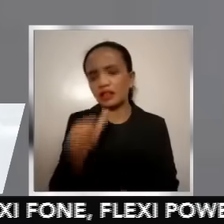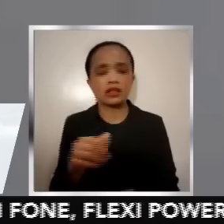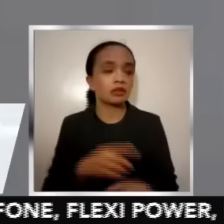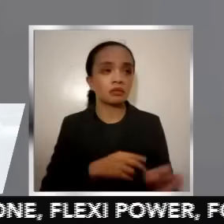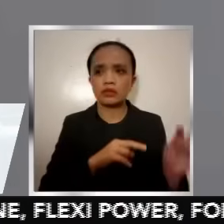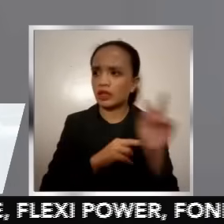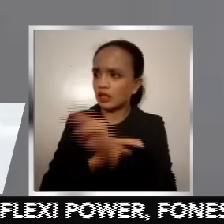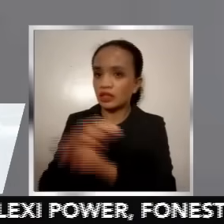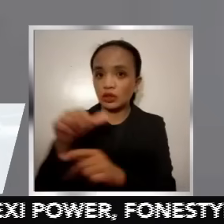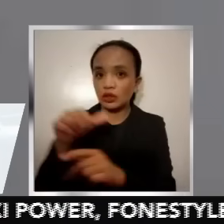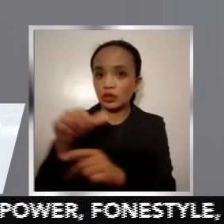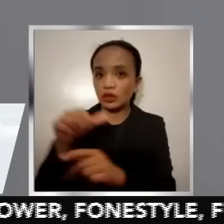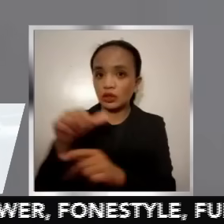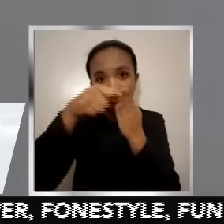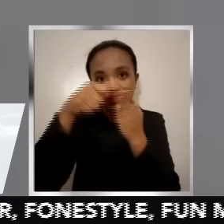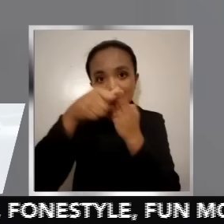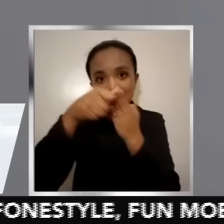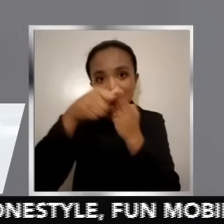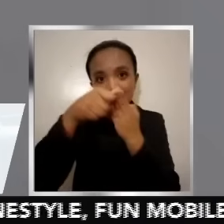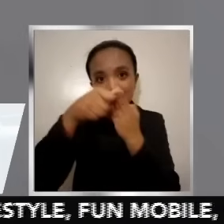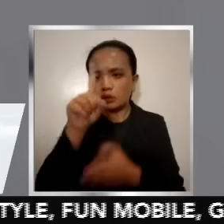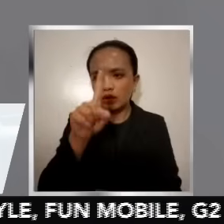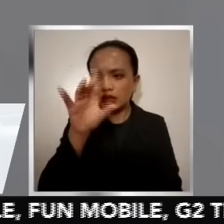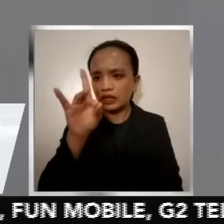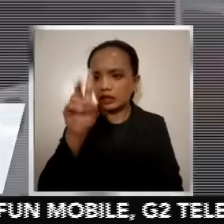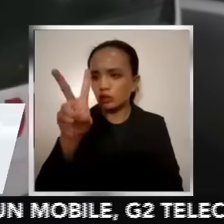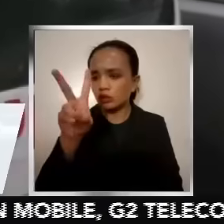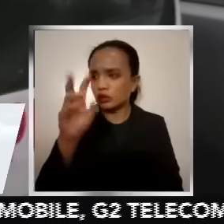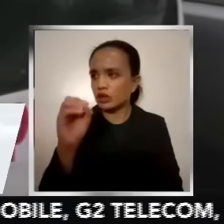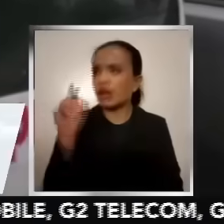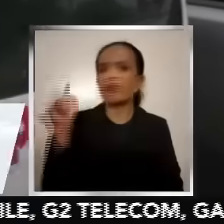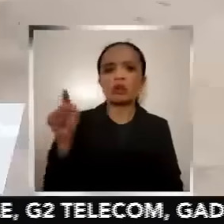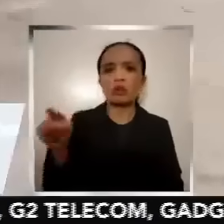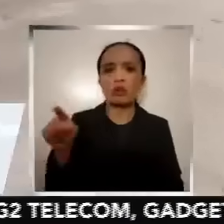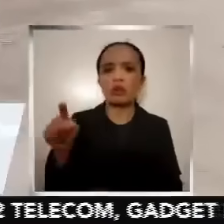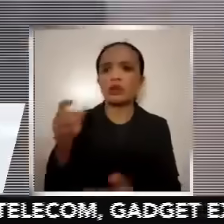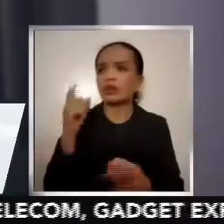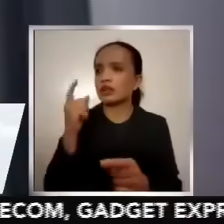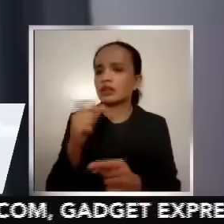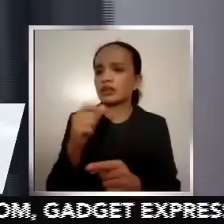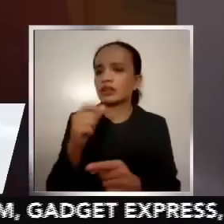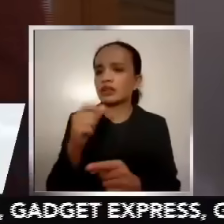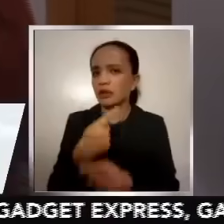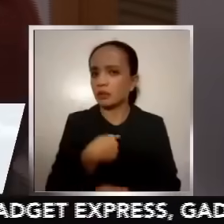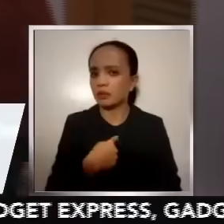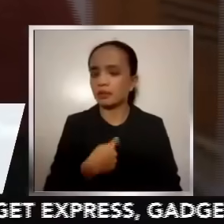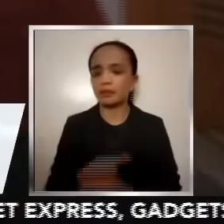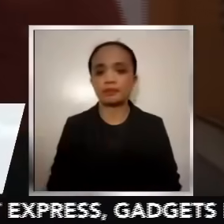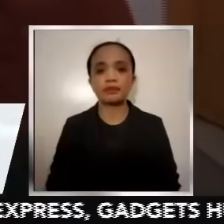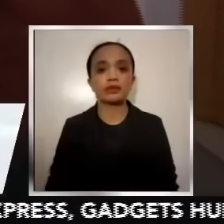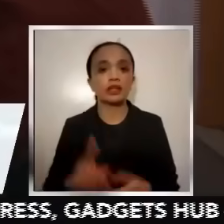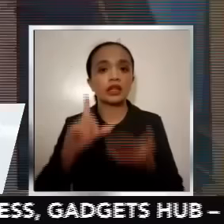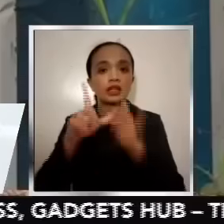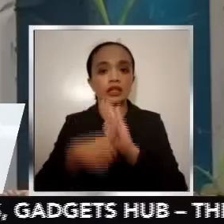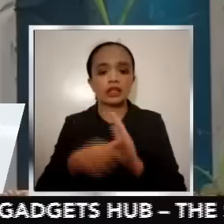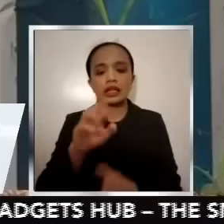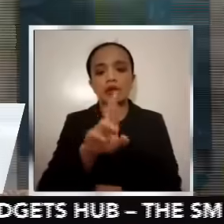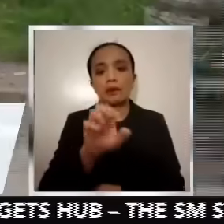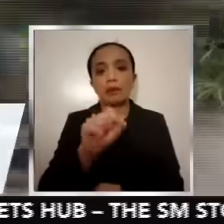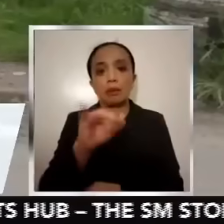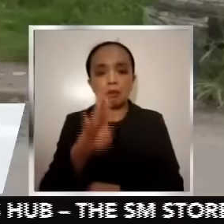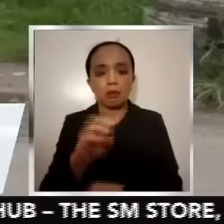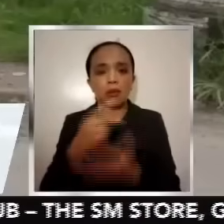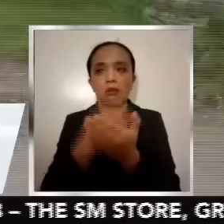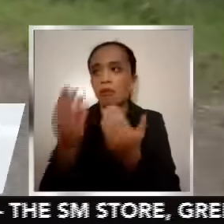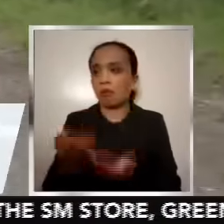sticker, 1820, sabi ko, itong-ito yun, hindi ako nagkakamali. Inilapit ang resibo sa pamunuan ng PNP ang reklamo ni Mark.